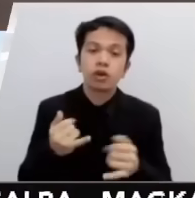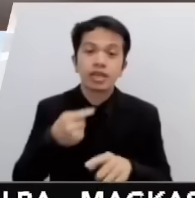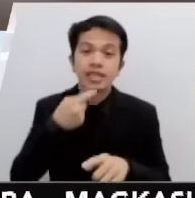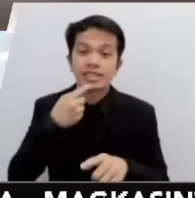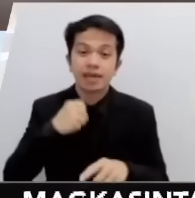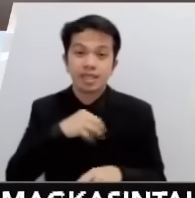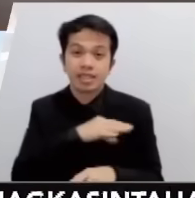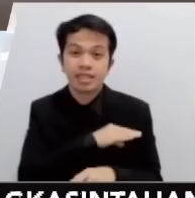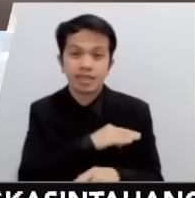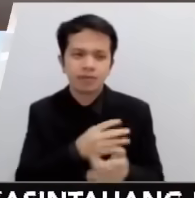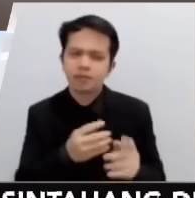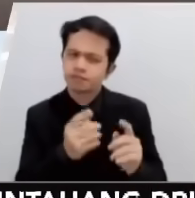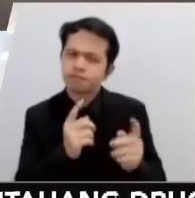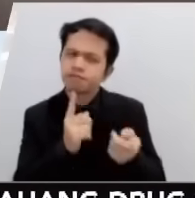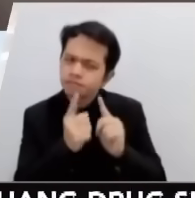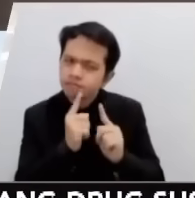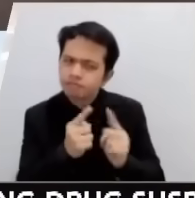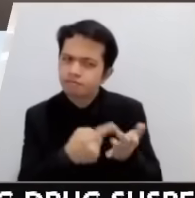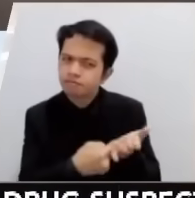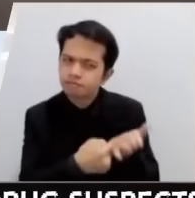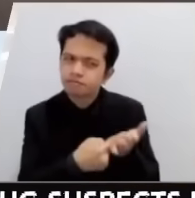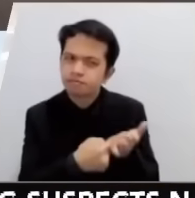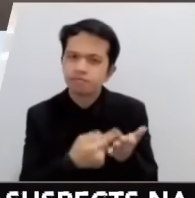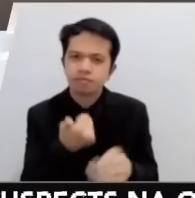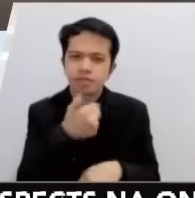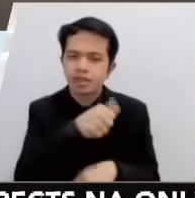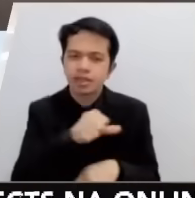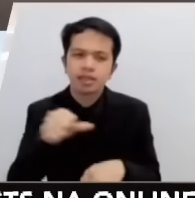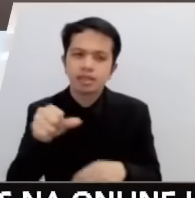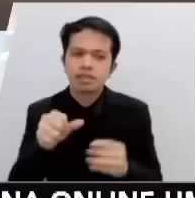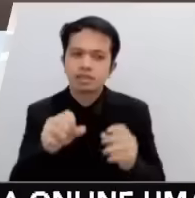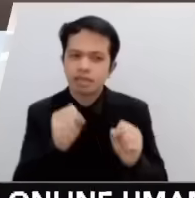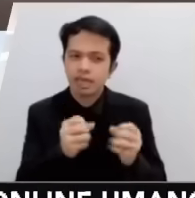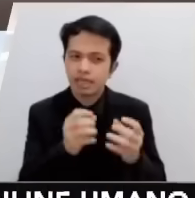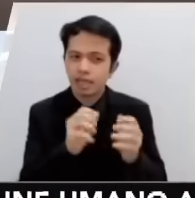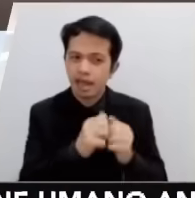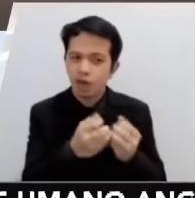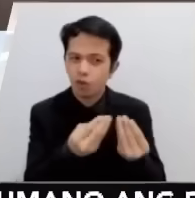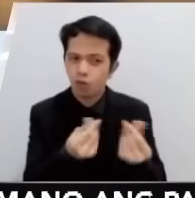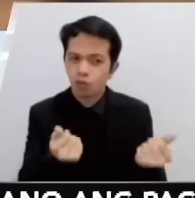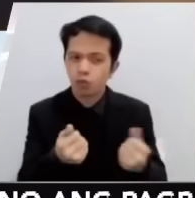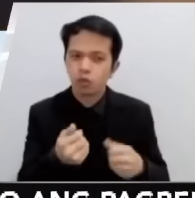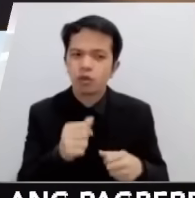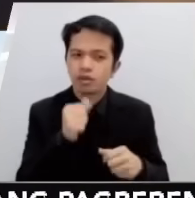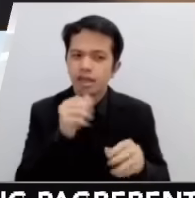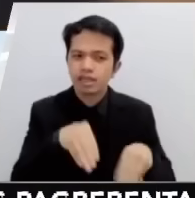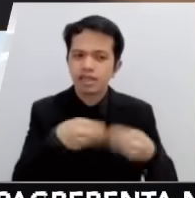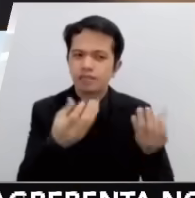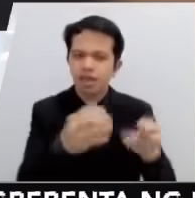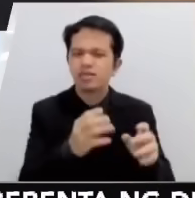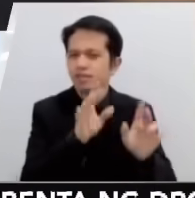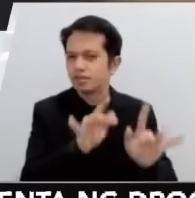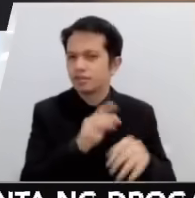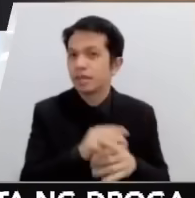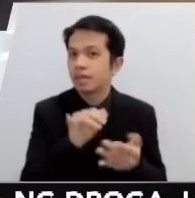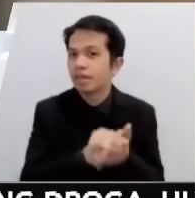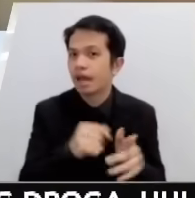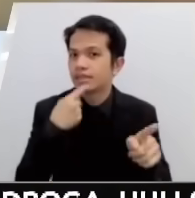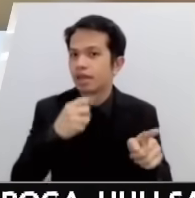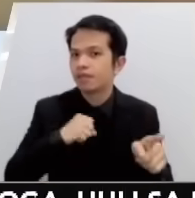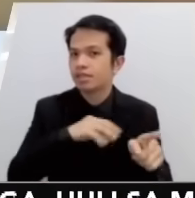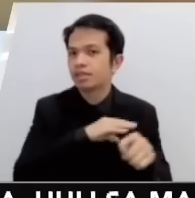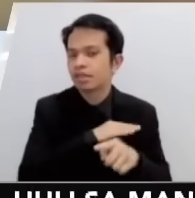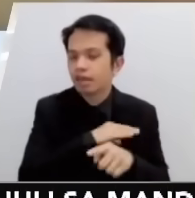pag-usapan na lang natin kung ano man yung pede nating gawin para hindi na siya makasuhan kawawa din naman yun ang word na ginamit staff e kawawa din